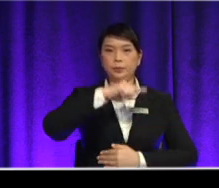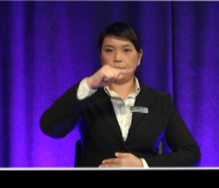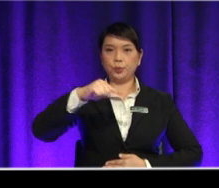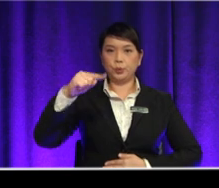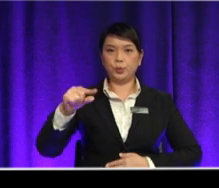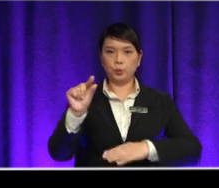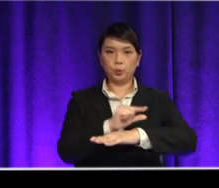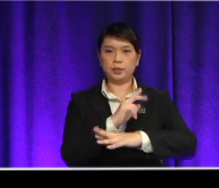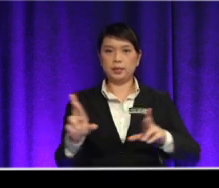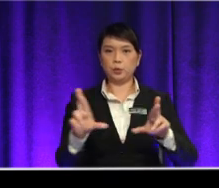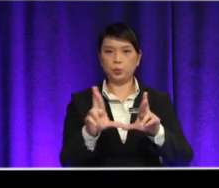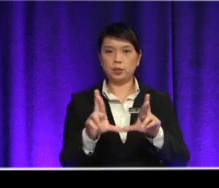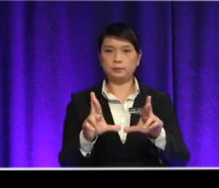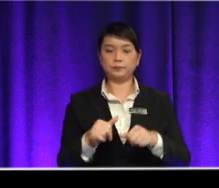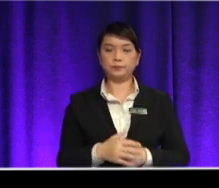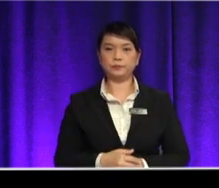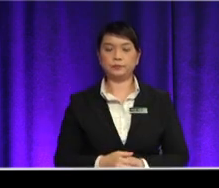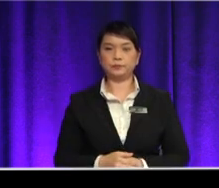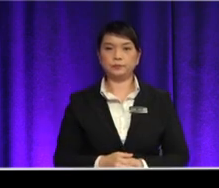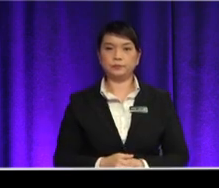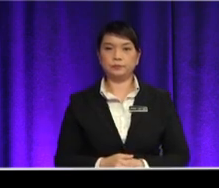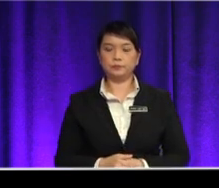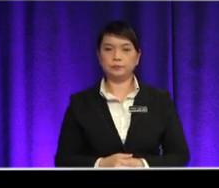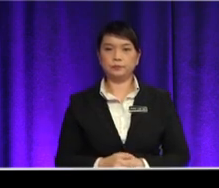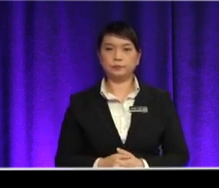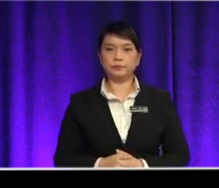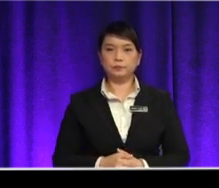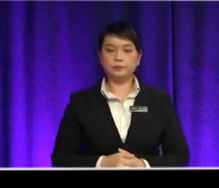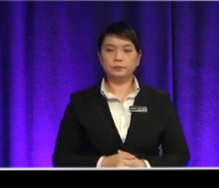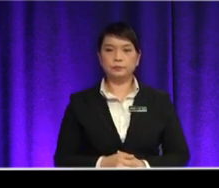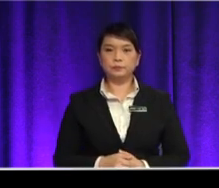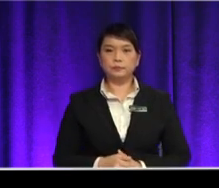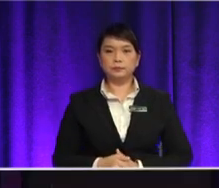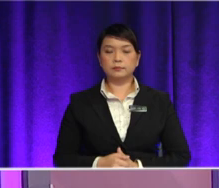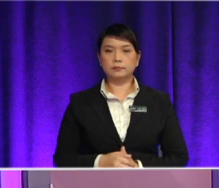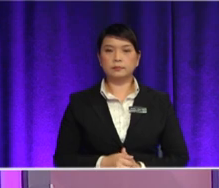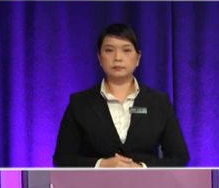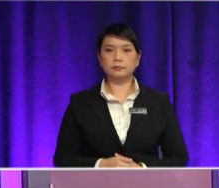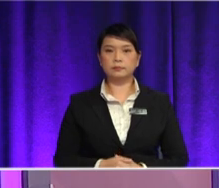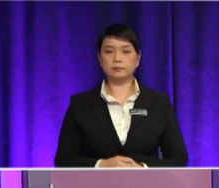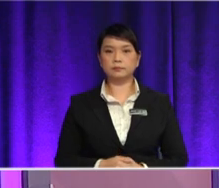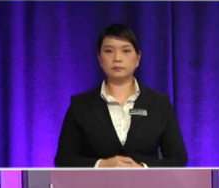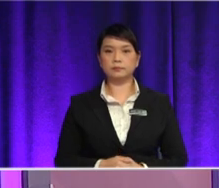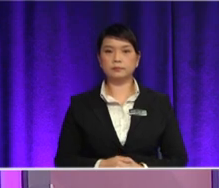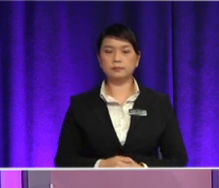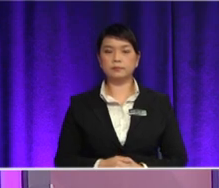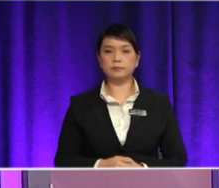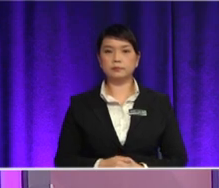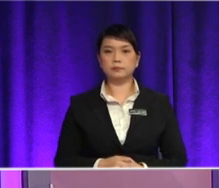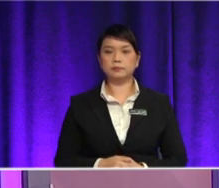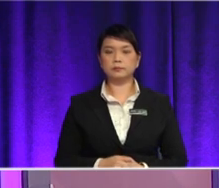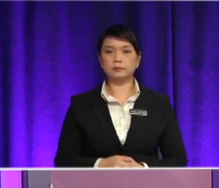Di mana poligon kekerapan? Okey, sebelum nak bina, macam saya kata, nak selamat, tanda dulu skala. Tanda dua, dulu